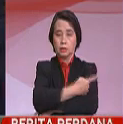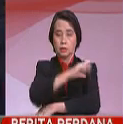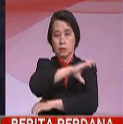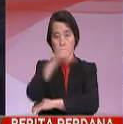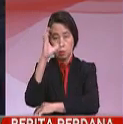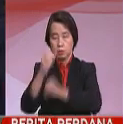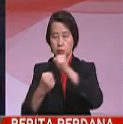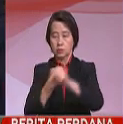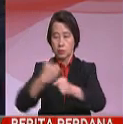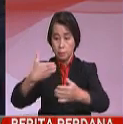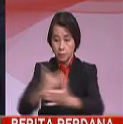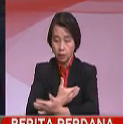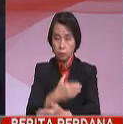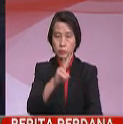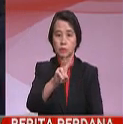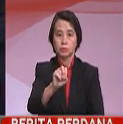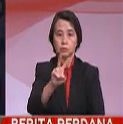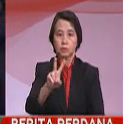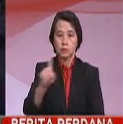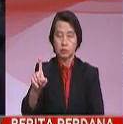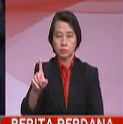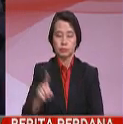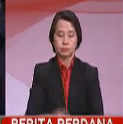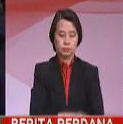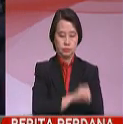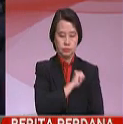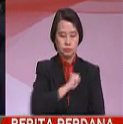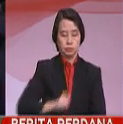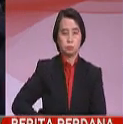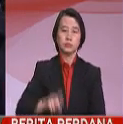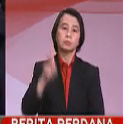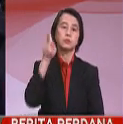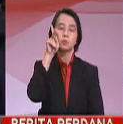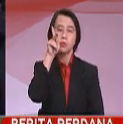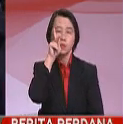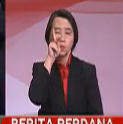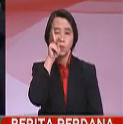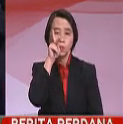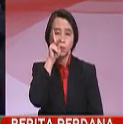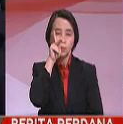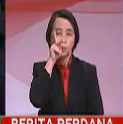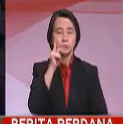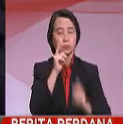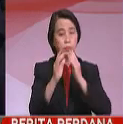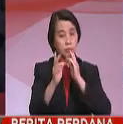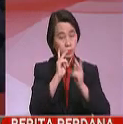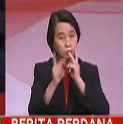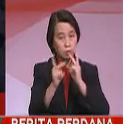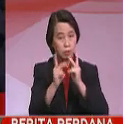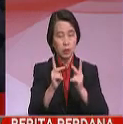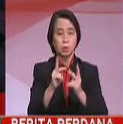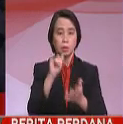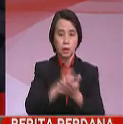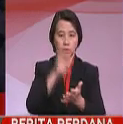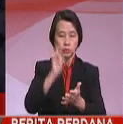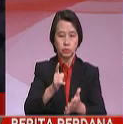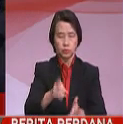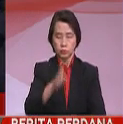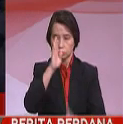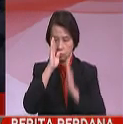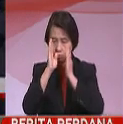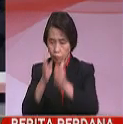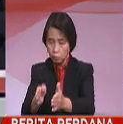Tahun Baru 2021. Sultan Kedah Sultan Salahuddin Ibni Almarhum Sultan Badli Shah bertitah, perkara itu perlu diberi